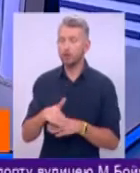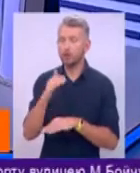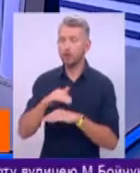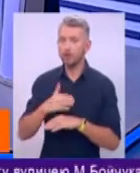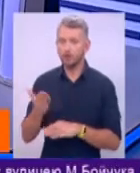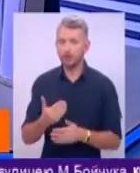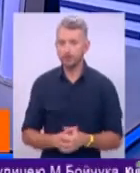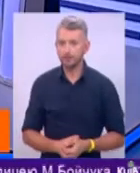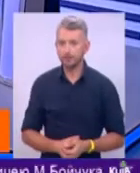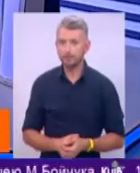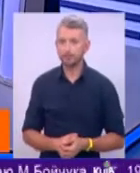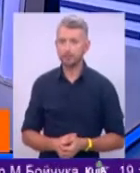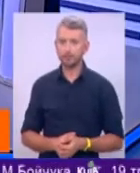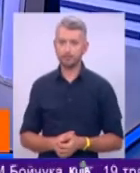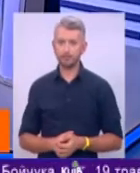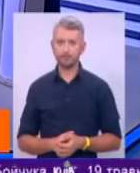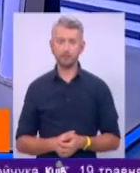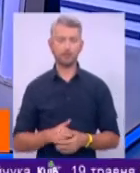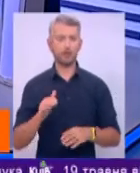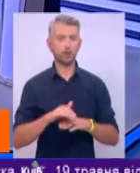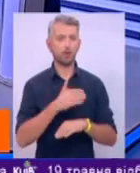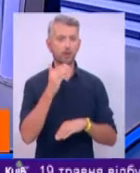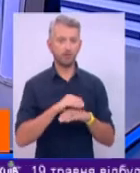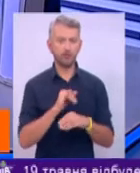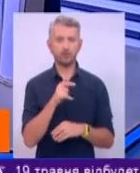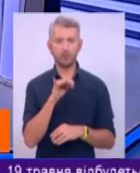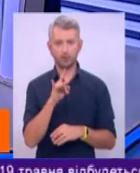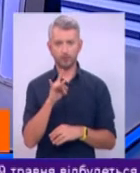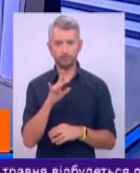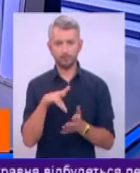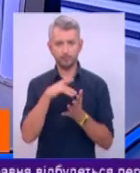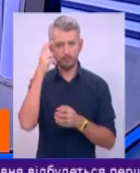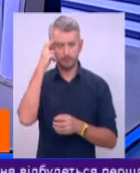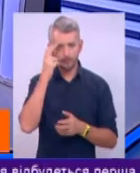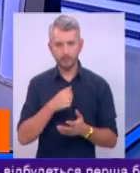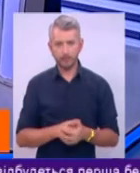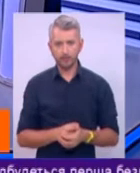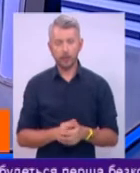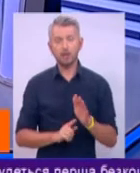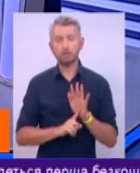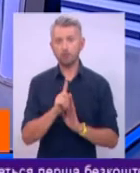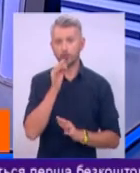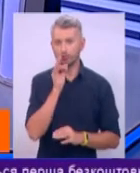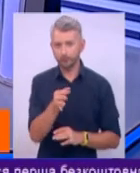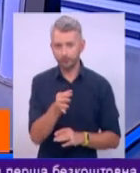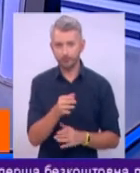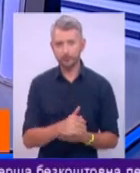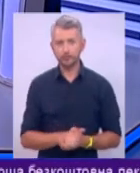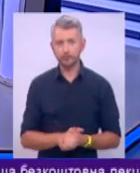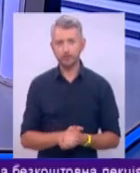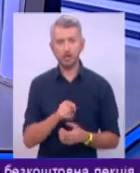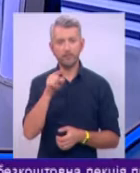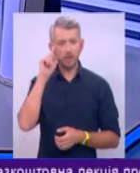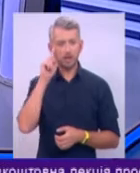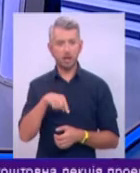Будь ласка, ваше питання, коментар. Добрий вечір, Ігор Степанович, Київ. Спочатку репліка. Ви